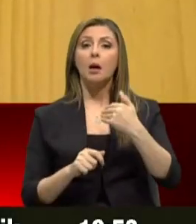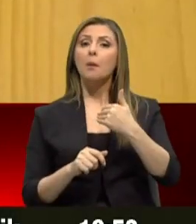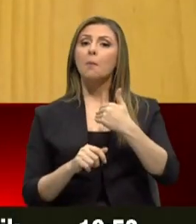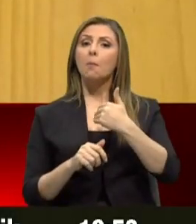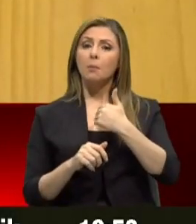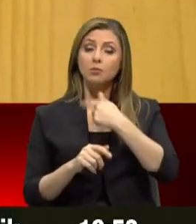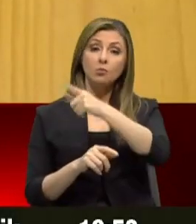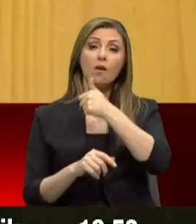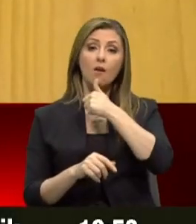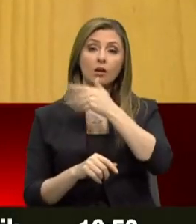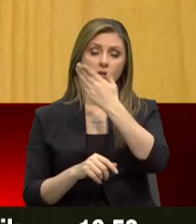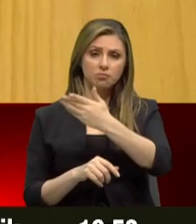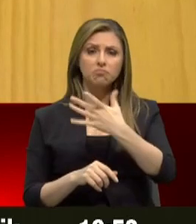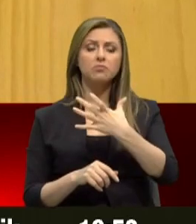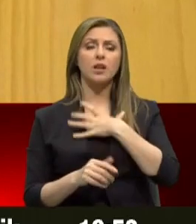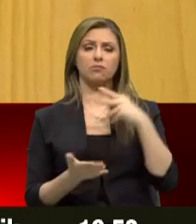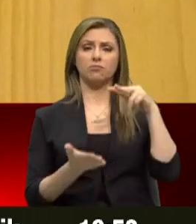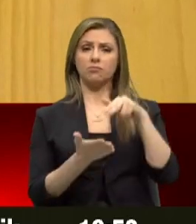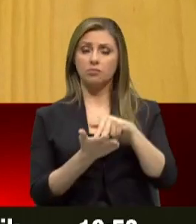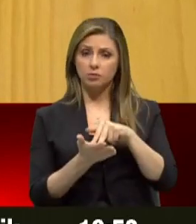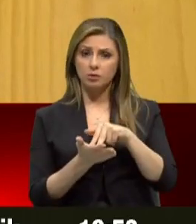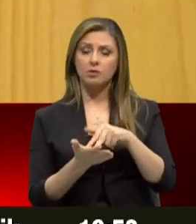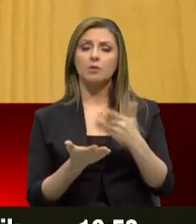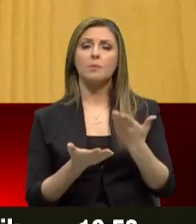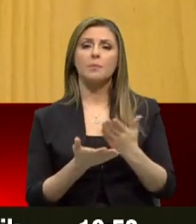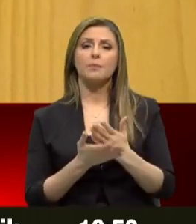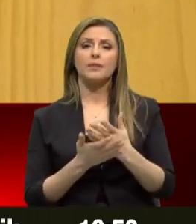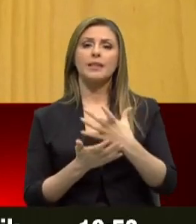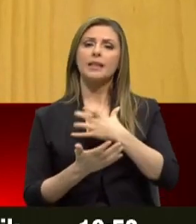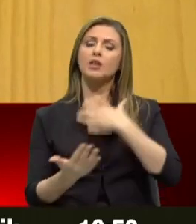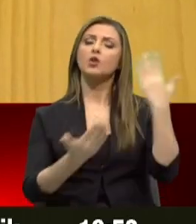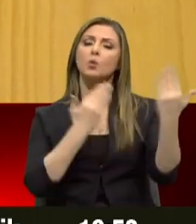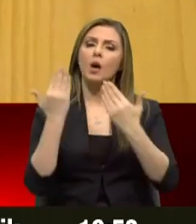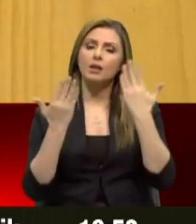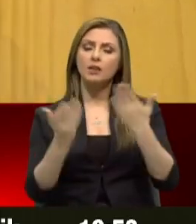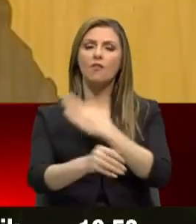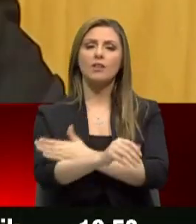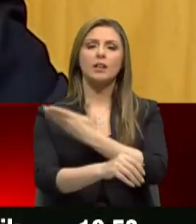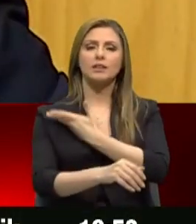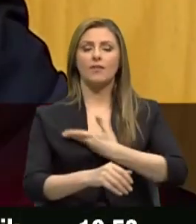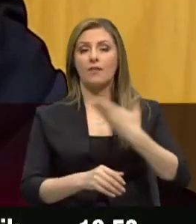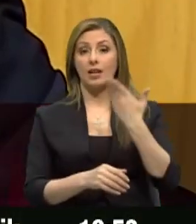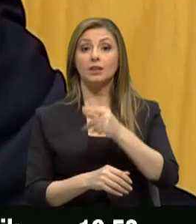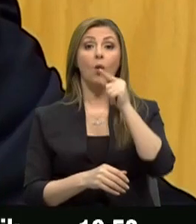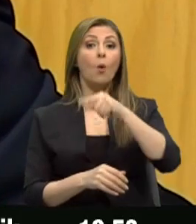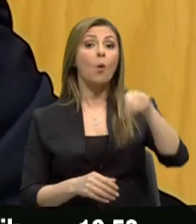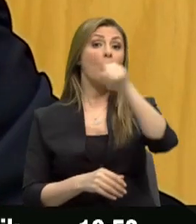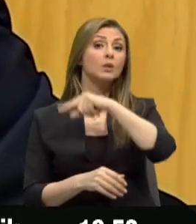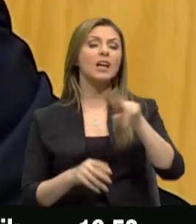Osmanlarımız soyludur, Çepni Türküdür, dualıdır, vatanseverdir.